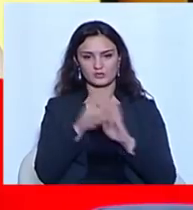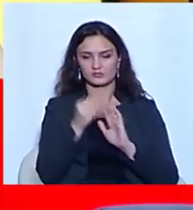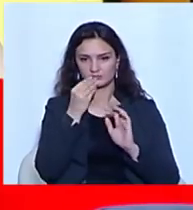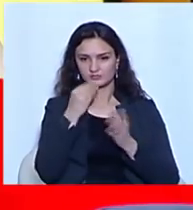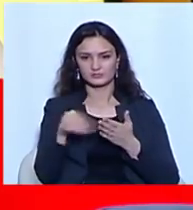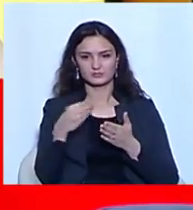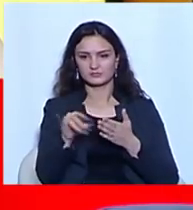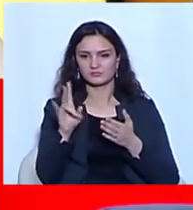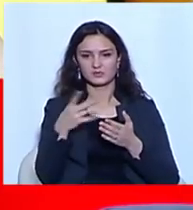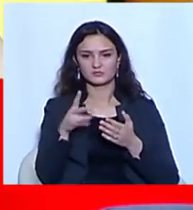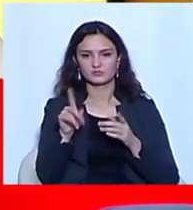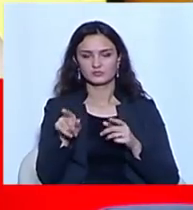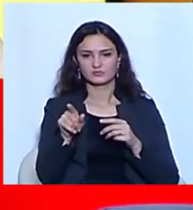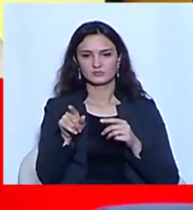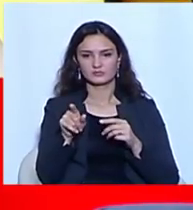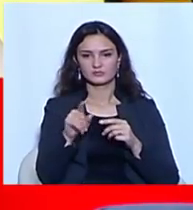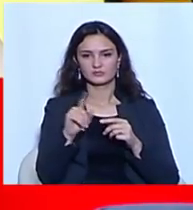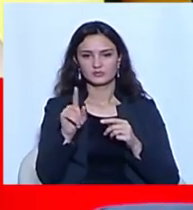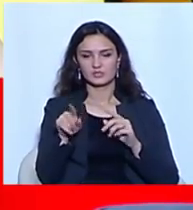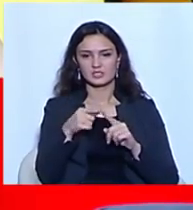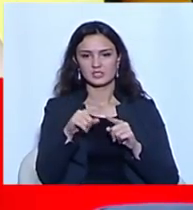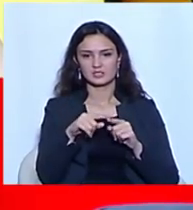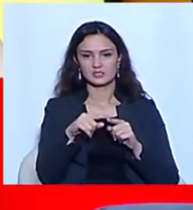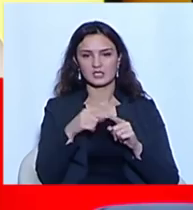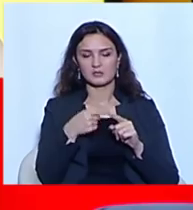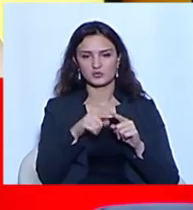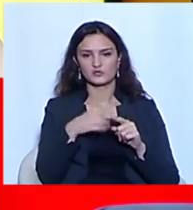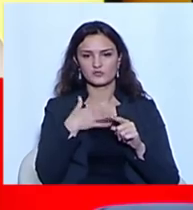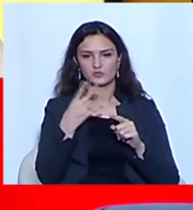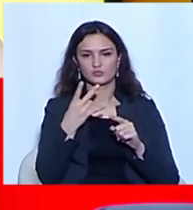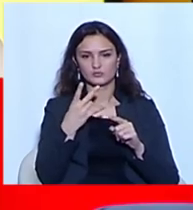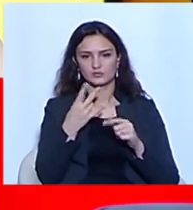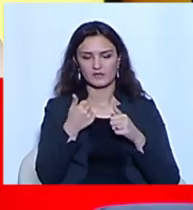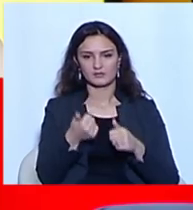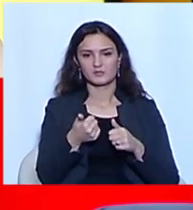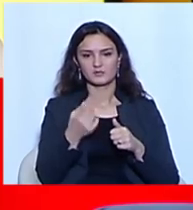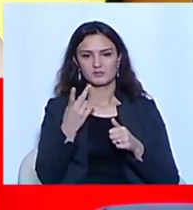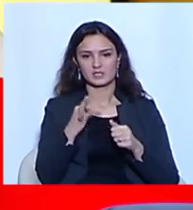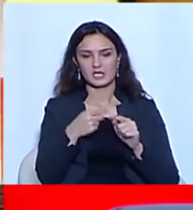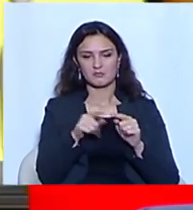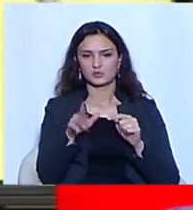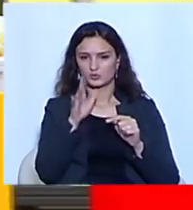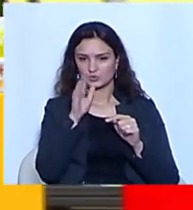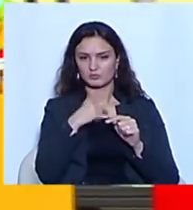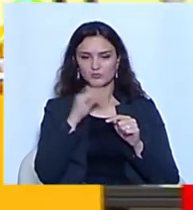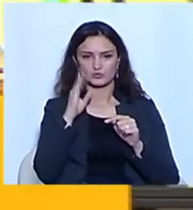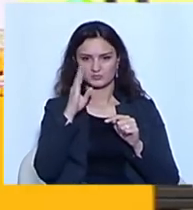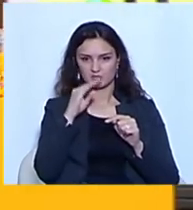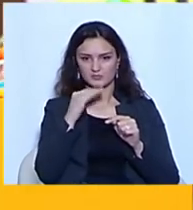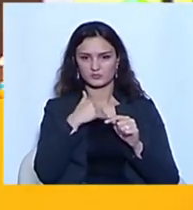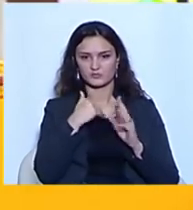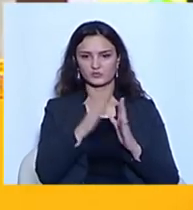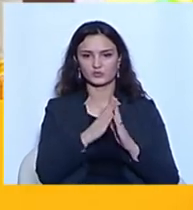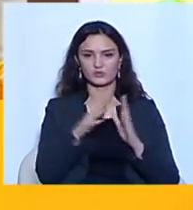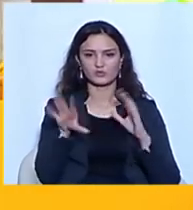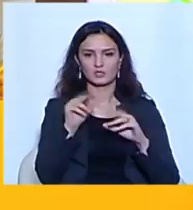არ უნდა მოთხოვოთ ბავშვს, რომ ბუფეტში დახთან გააკეთოს ეს არჩევანი. ამისათვის ჩვენ უნდა ვიმუშაოთ. მაგრამ ამავე დროს მე მინდა მშობლებს